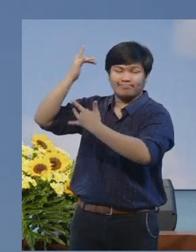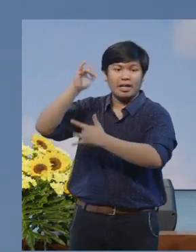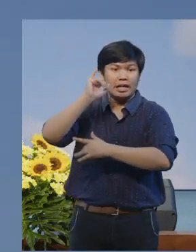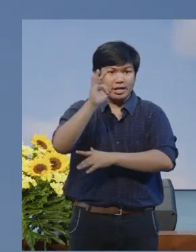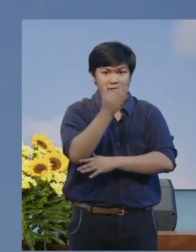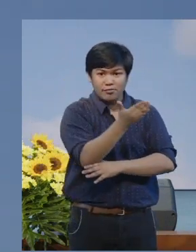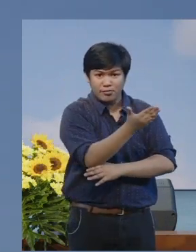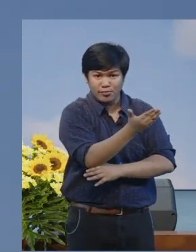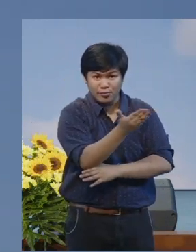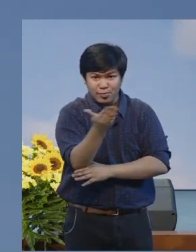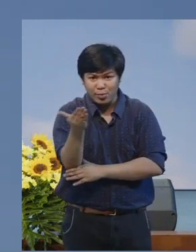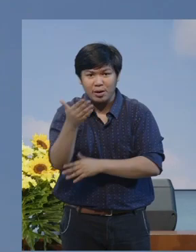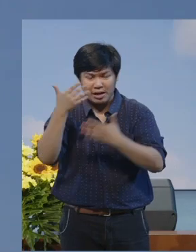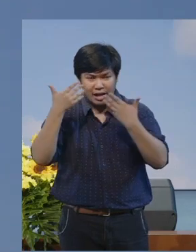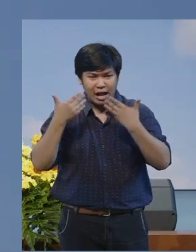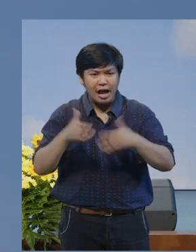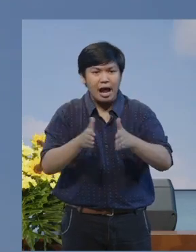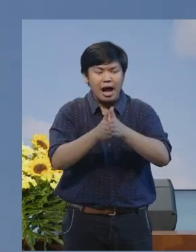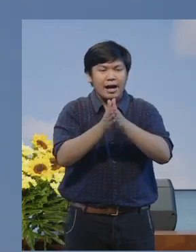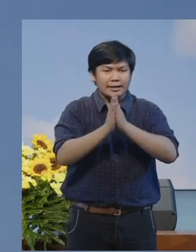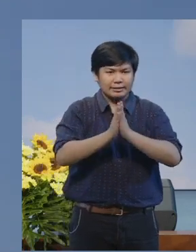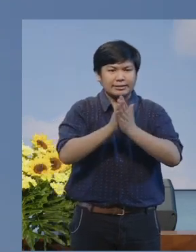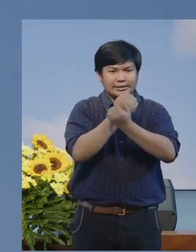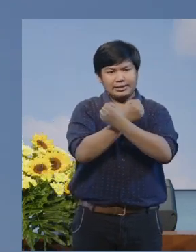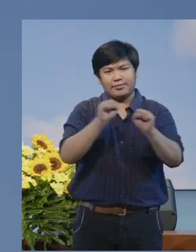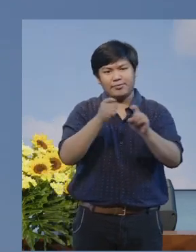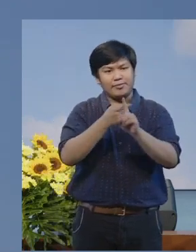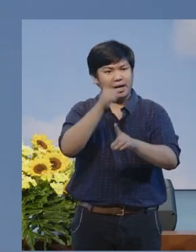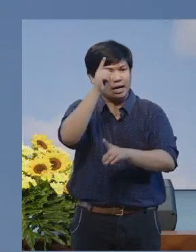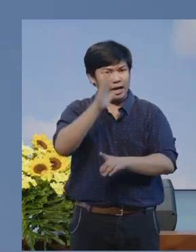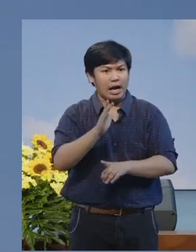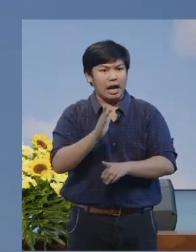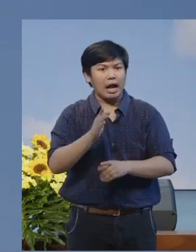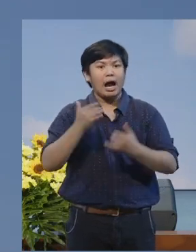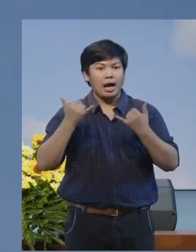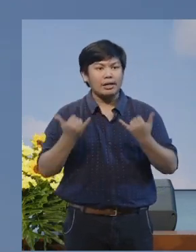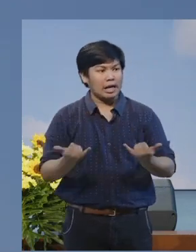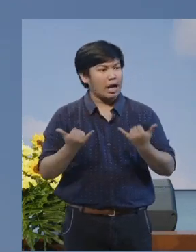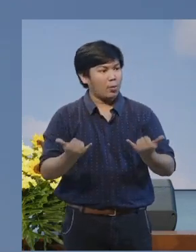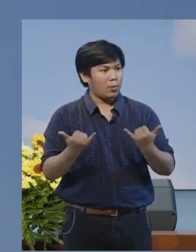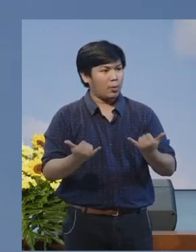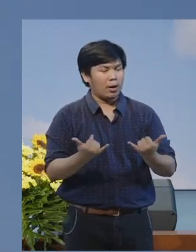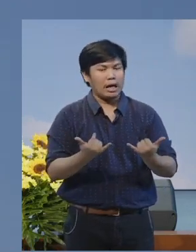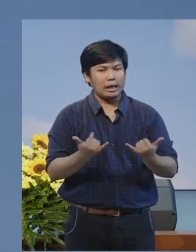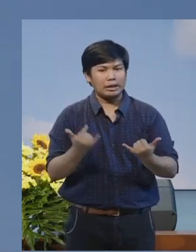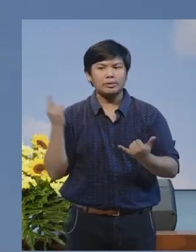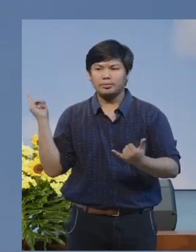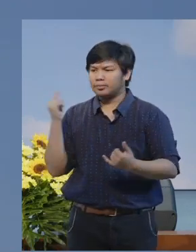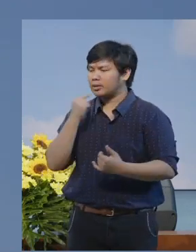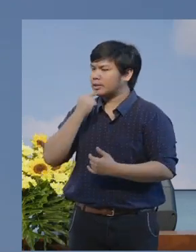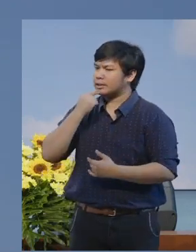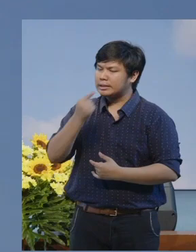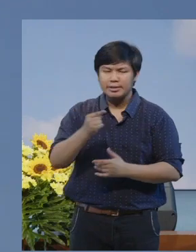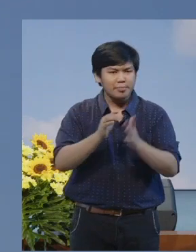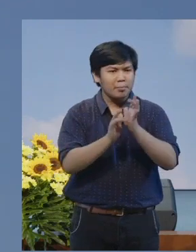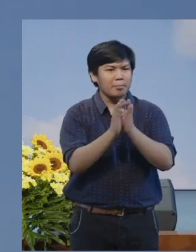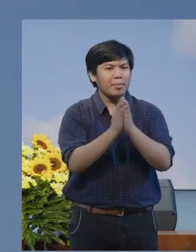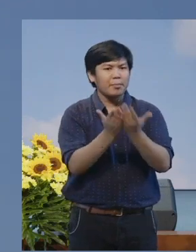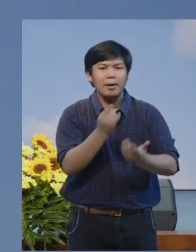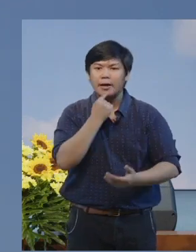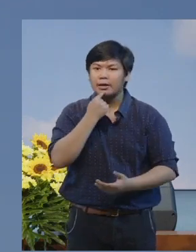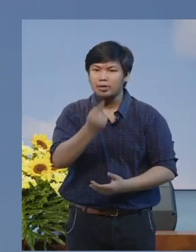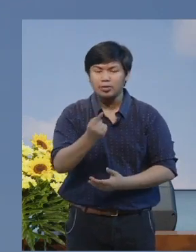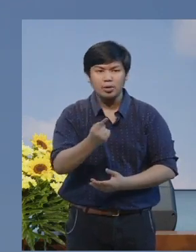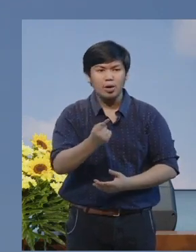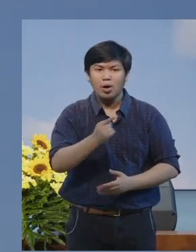po ay humiling na ng kanyang kaligtasan, ngayon din mismo, ang sabi ng Panginoon, they